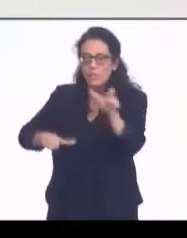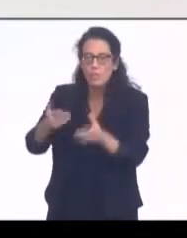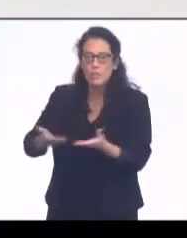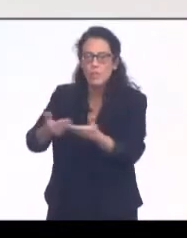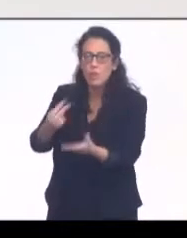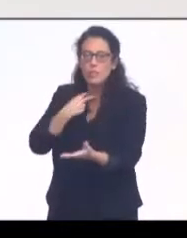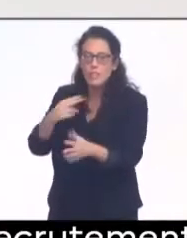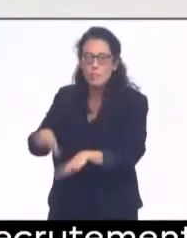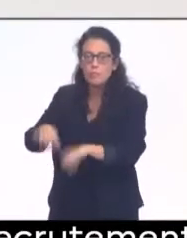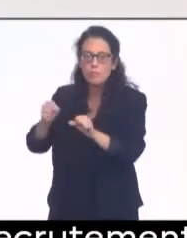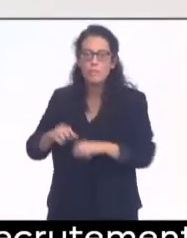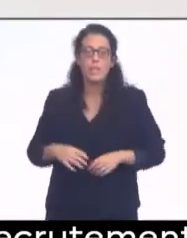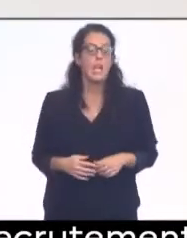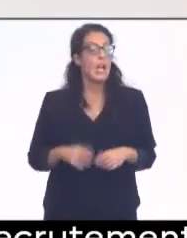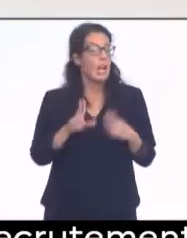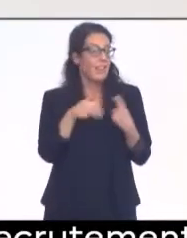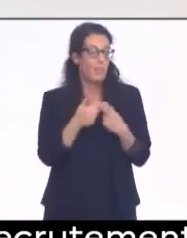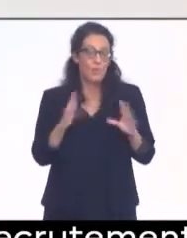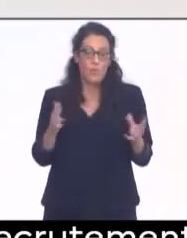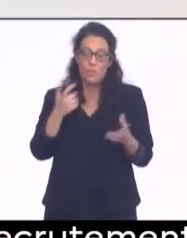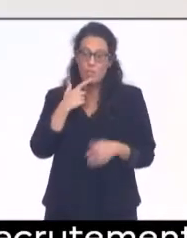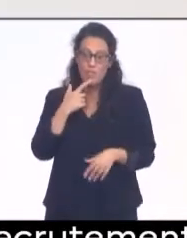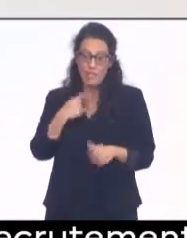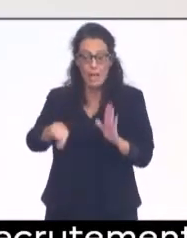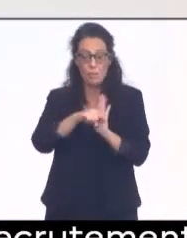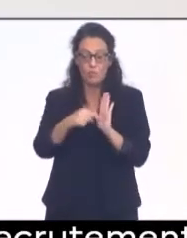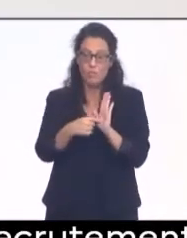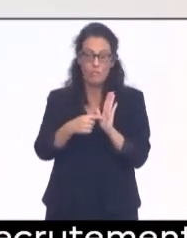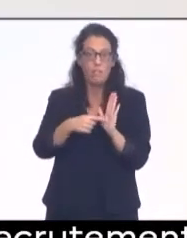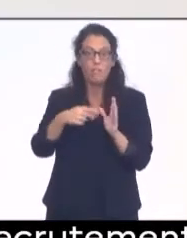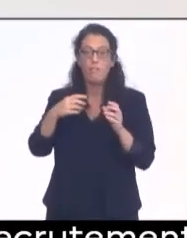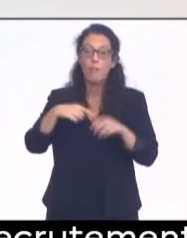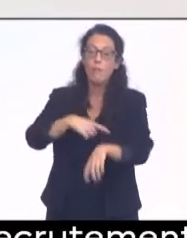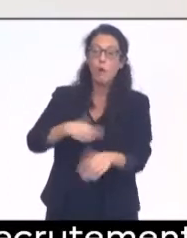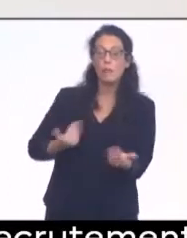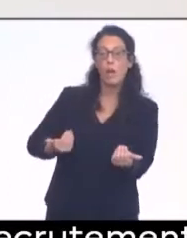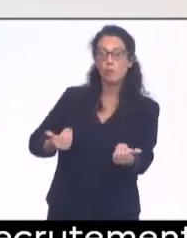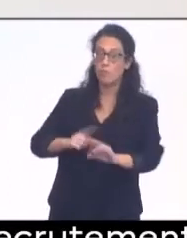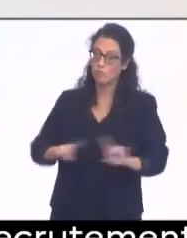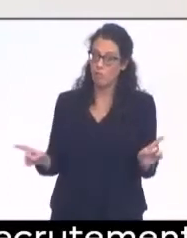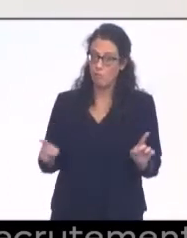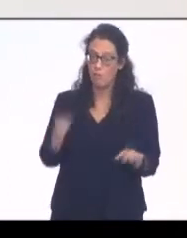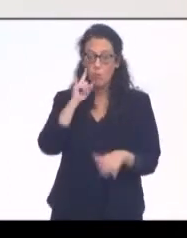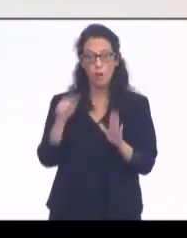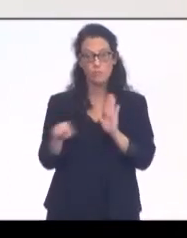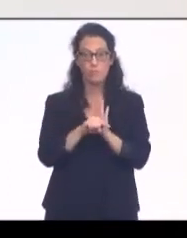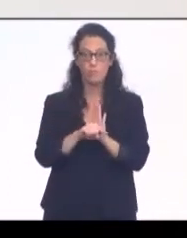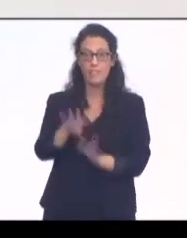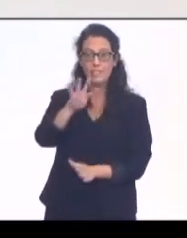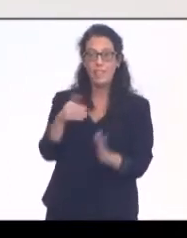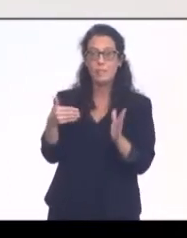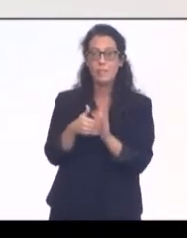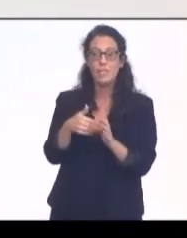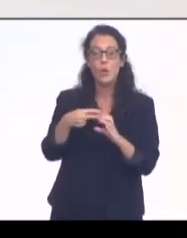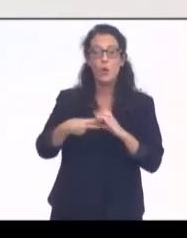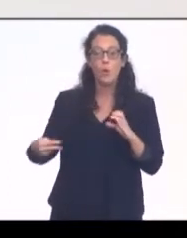ne perdons pas de temps sur cette mesure. Elle est très importante. Vous l'avez précisé, 4 000 € d'abaissement du coût du travail pour